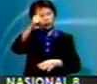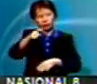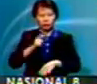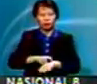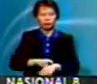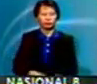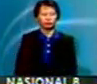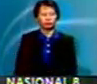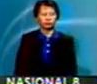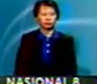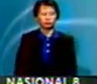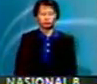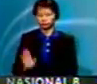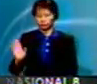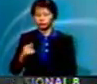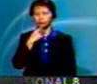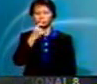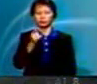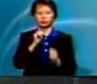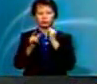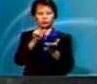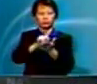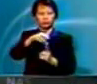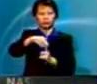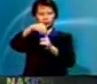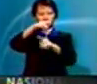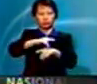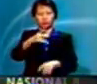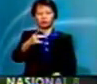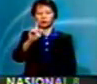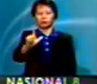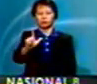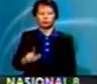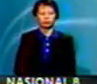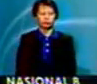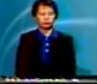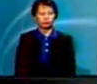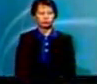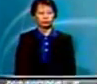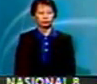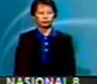yang diperlukan. Beliau bercakap dalam sidang media khas di Ibu Negara.